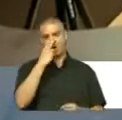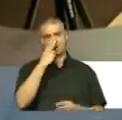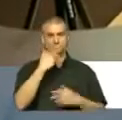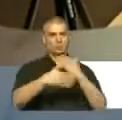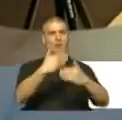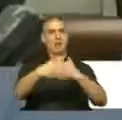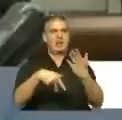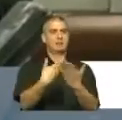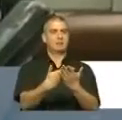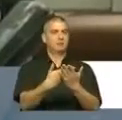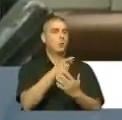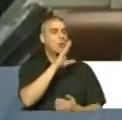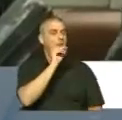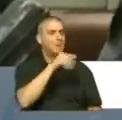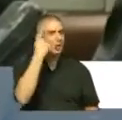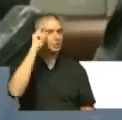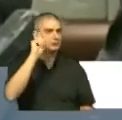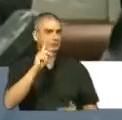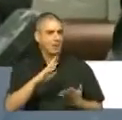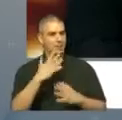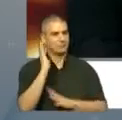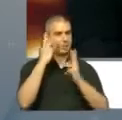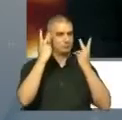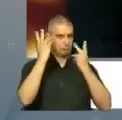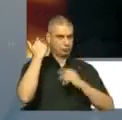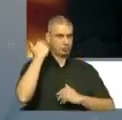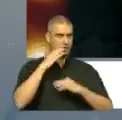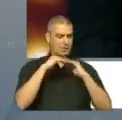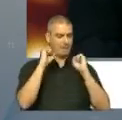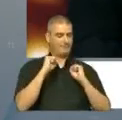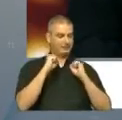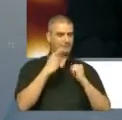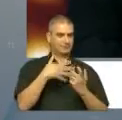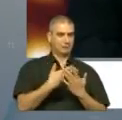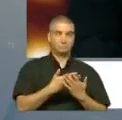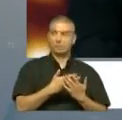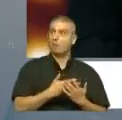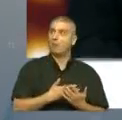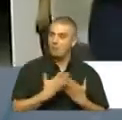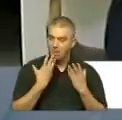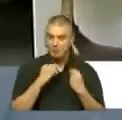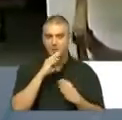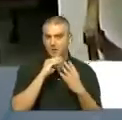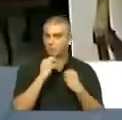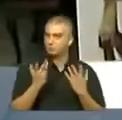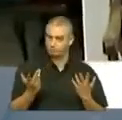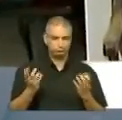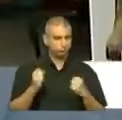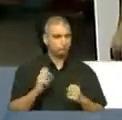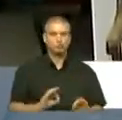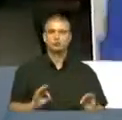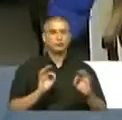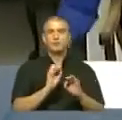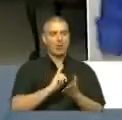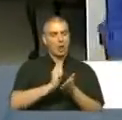את ההצעה בכל הכוח. טוב, הוא מדבר גם על יוזמה מדינית מאוד משמעותית שהייתה בבסיס ההצעה הזאת. היו הרבה מאוד דיבורים, אין ספק, שום דבר לא